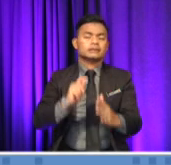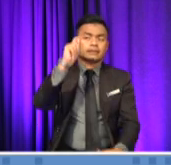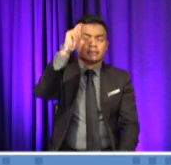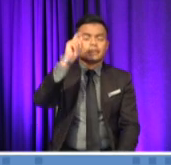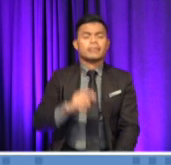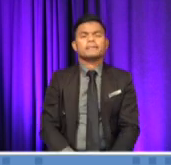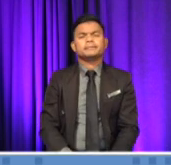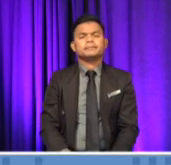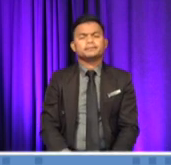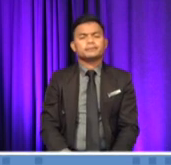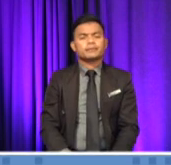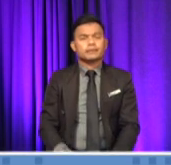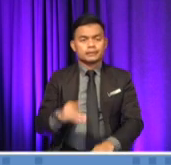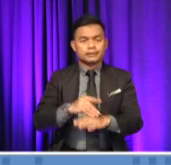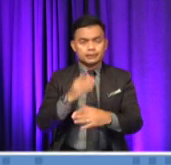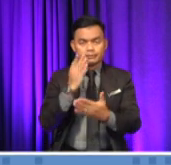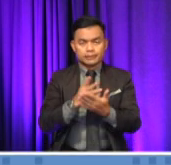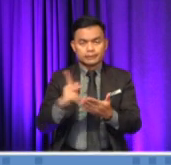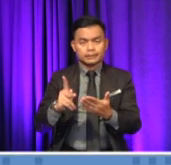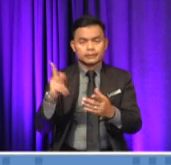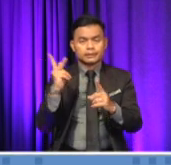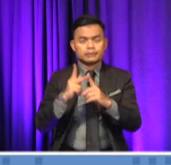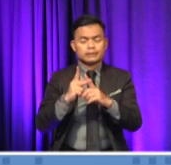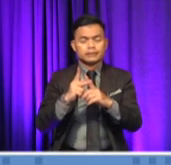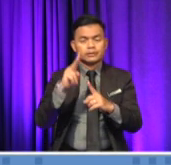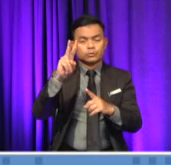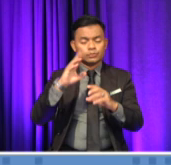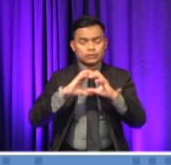terus dibagikan kepada dua kumpulan